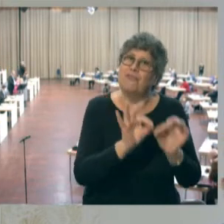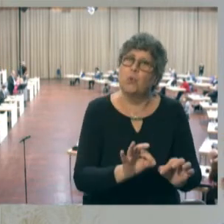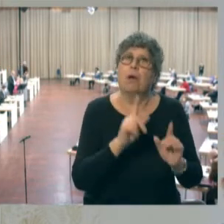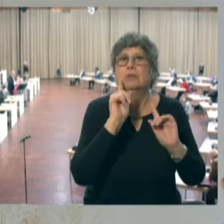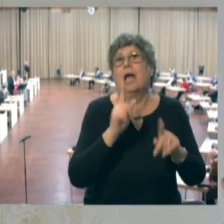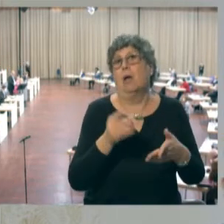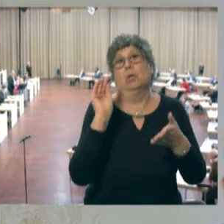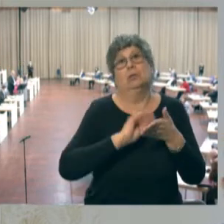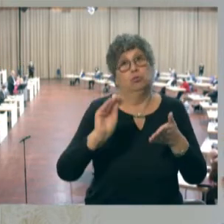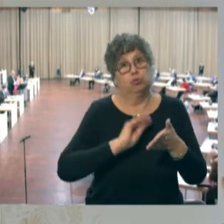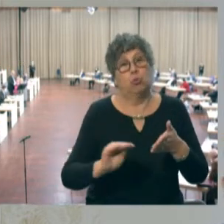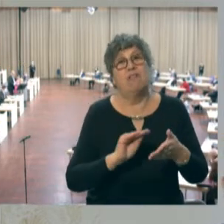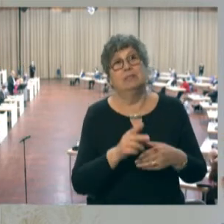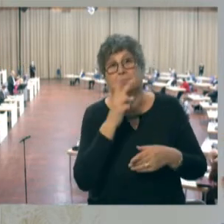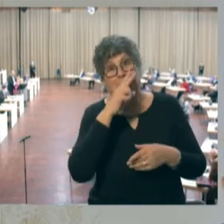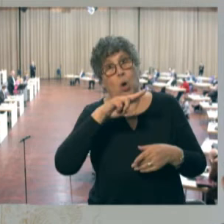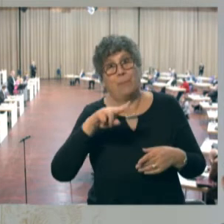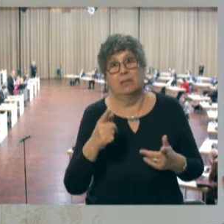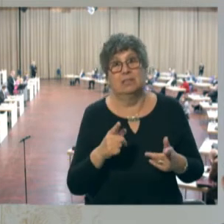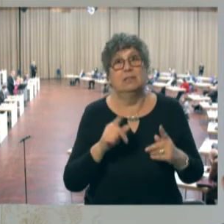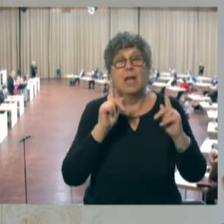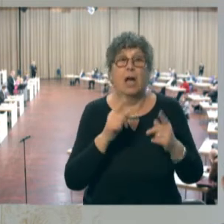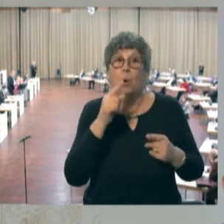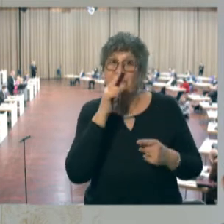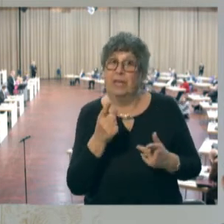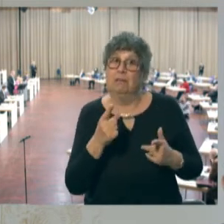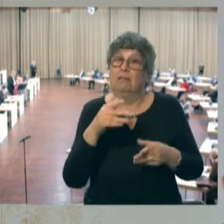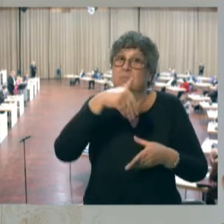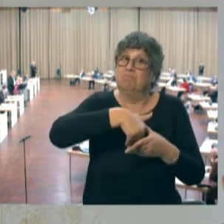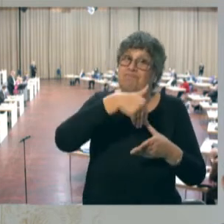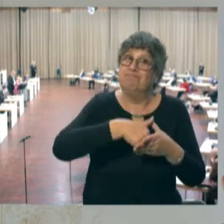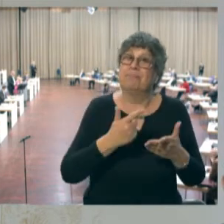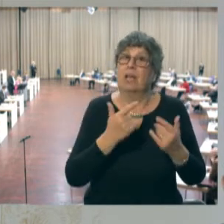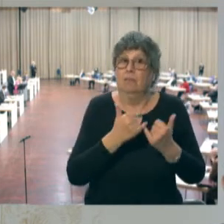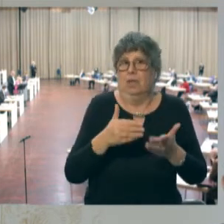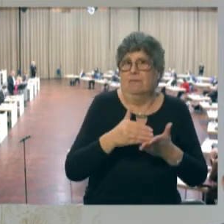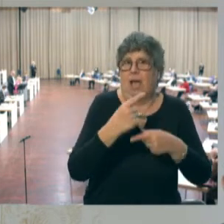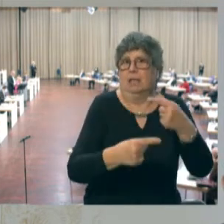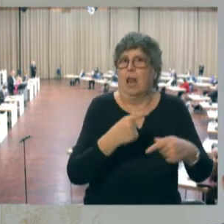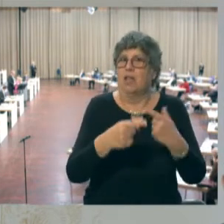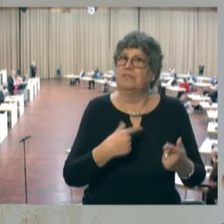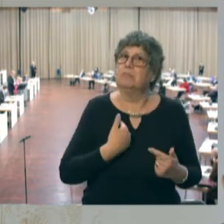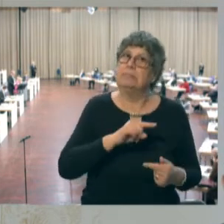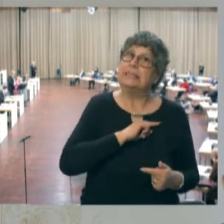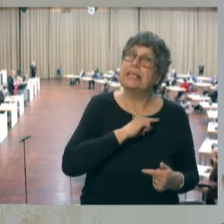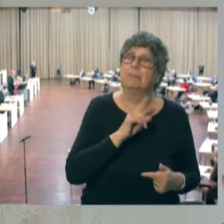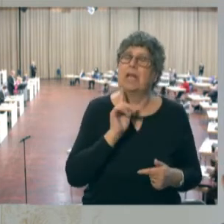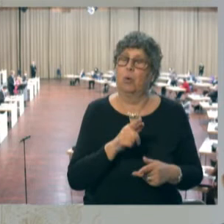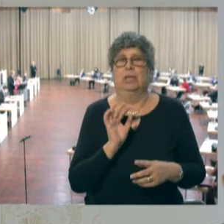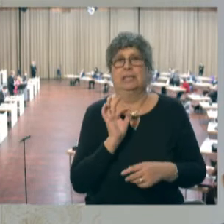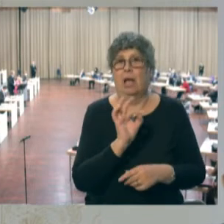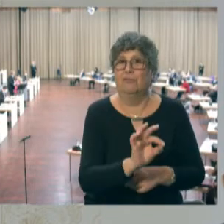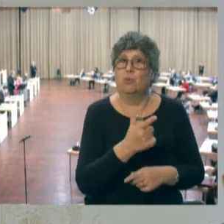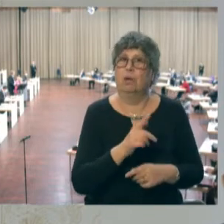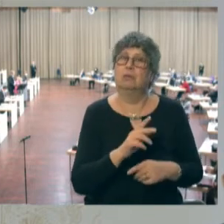Schulen natürlich im Blick behalten, auch wenn es darum geht, wie das weitergeht. Ich bin im Übrigen auch sehr dafür,